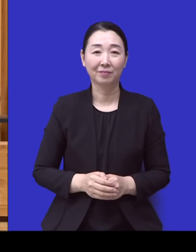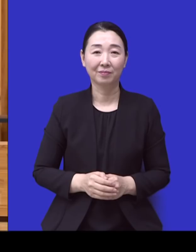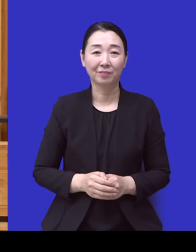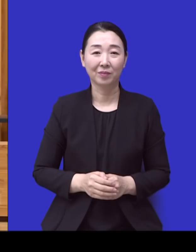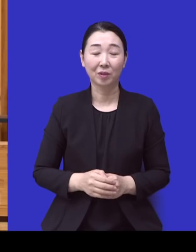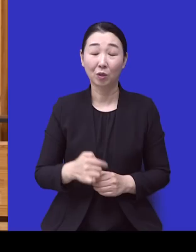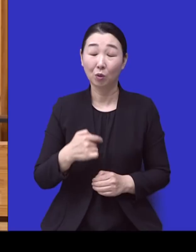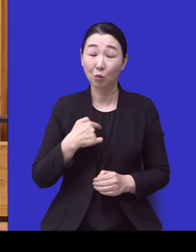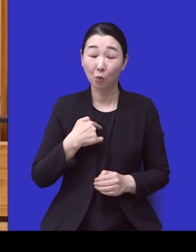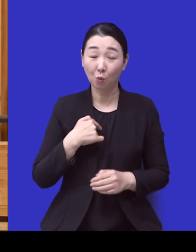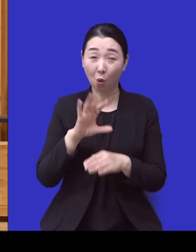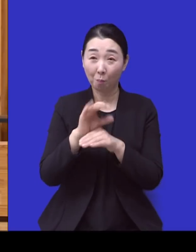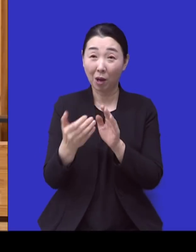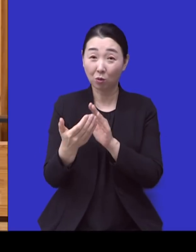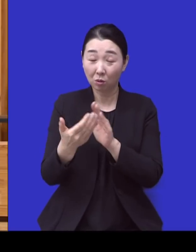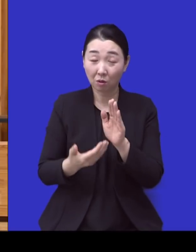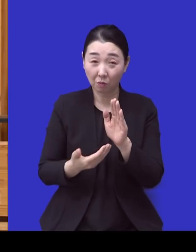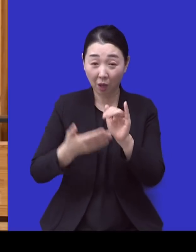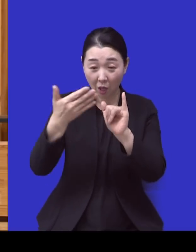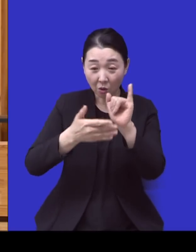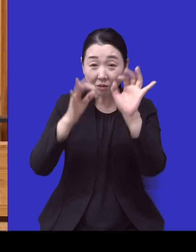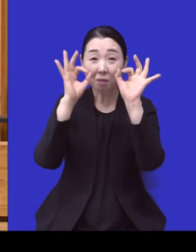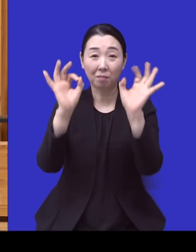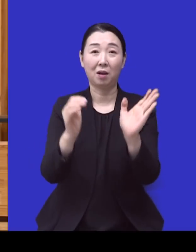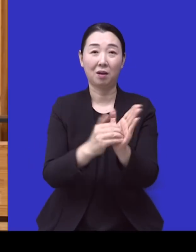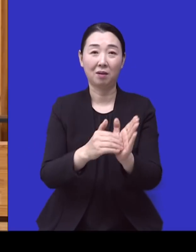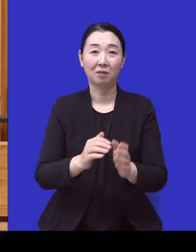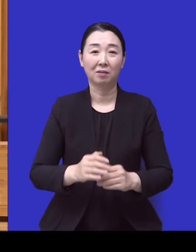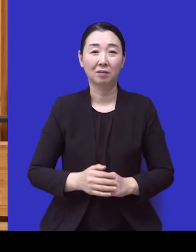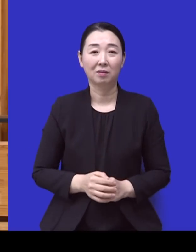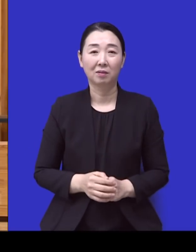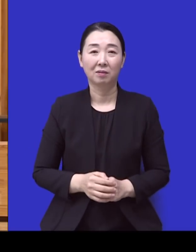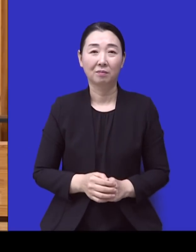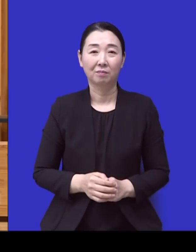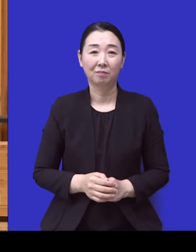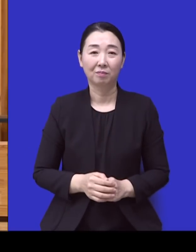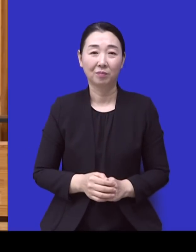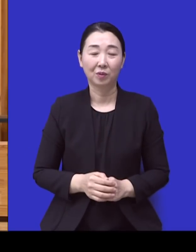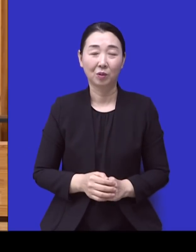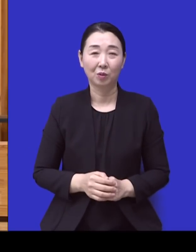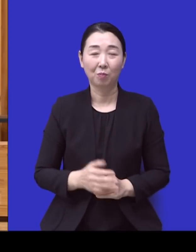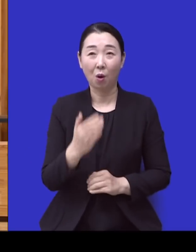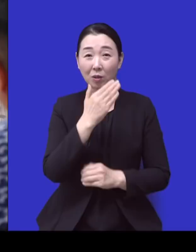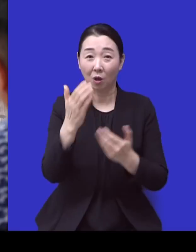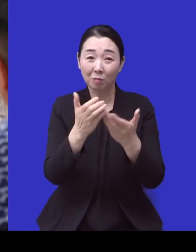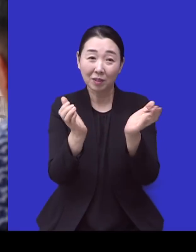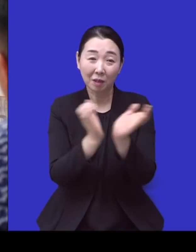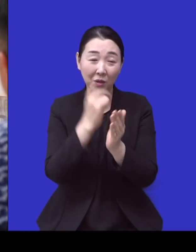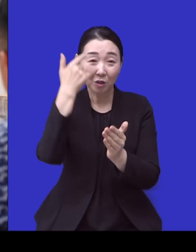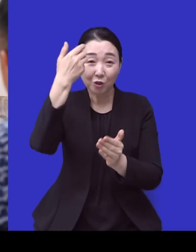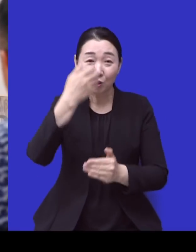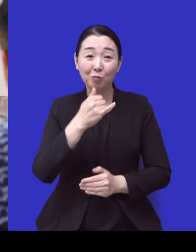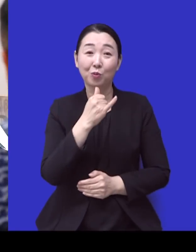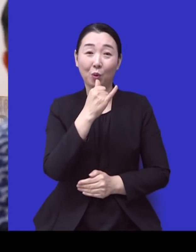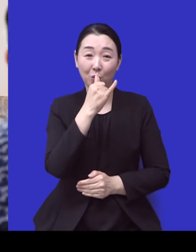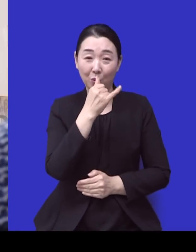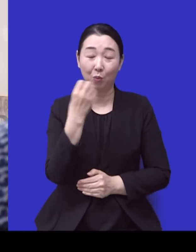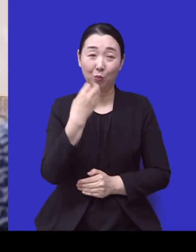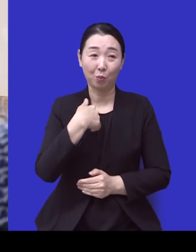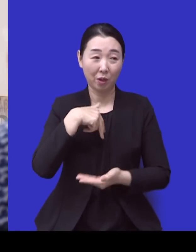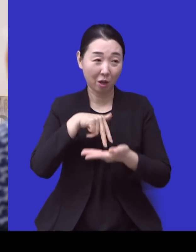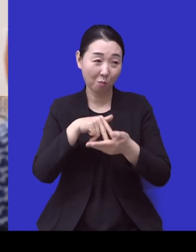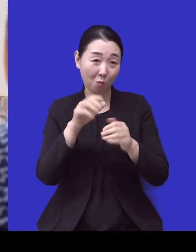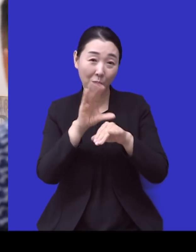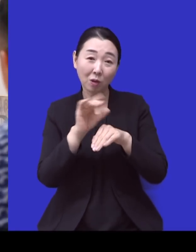저도 어제 방송 오기 전이라서 한번 이렇게 들여다봤는데, 예, 뭐 이렇게 젊은 다음 세대들의 질문도 받고, 네. 예를 들면 제가 본